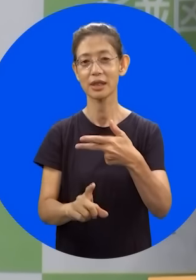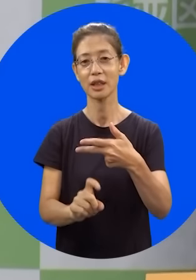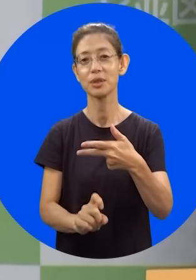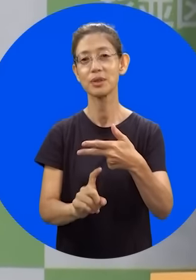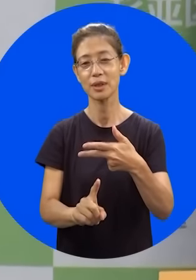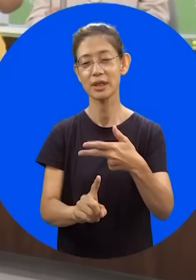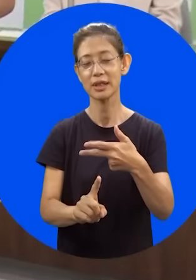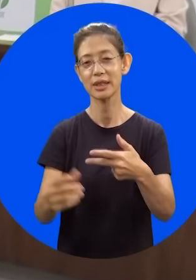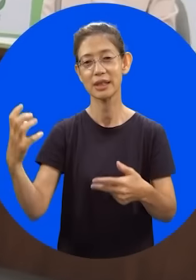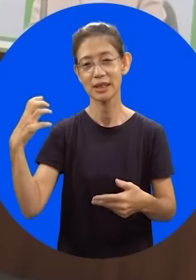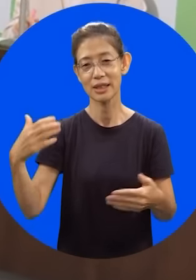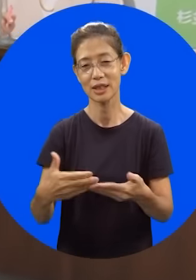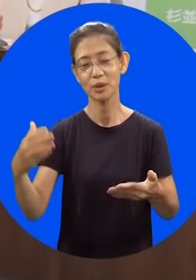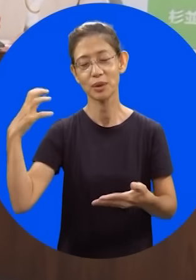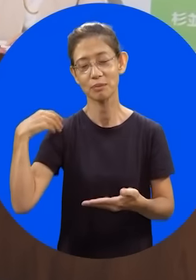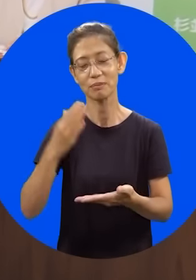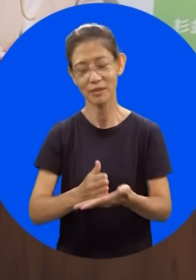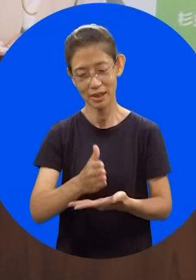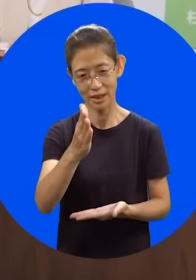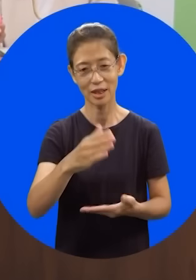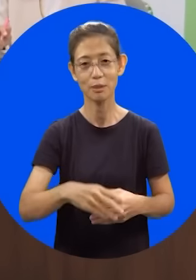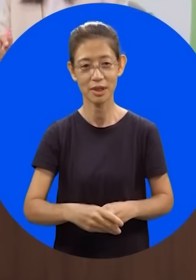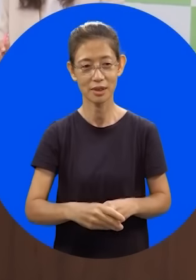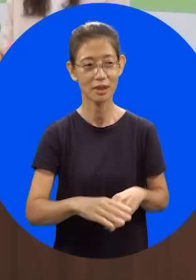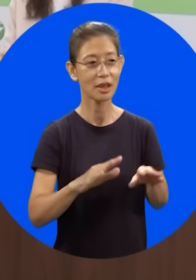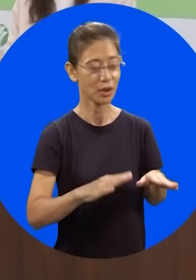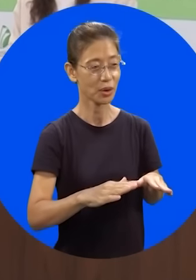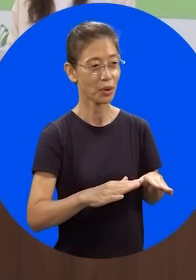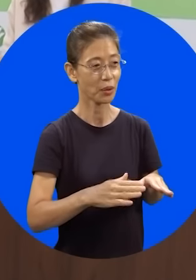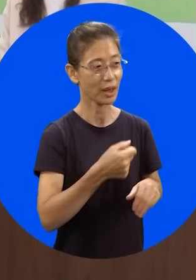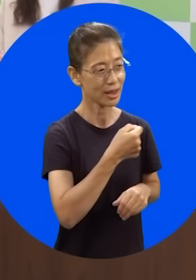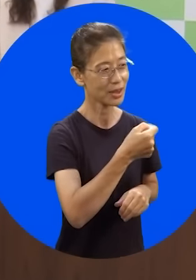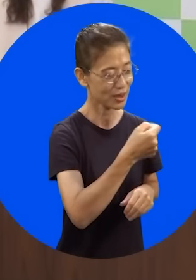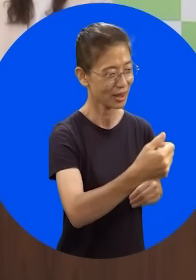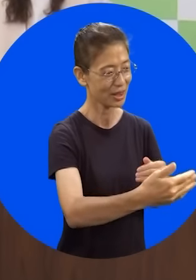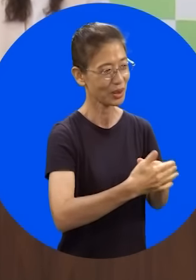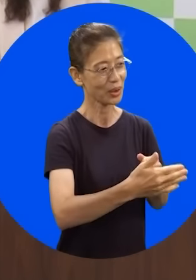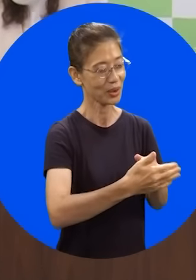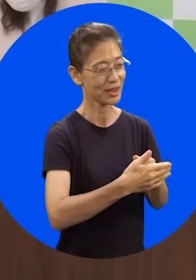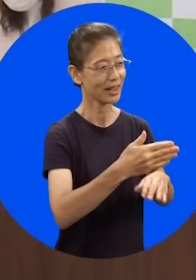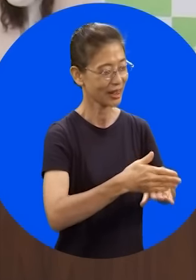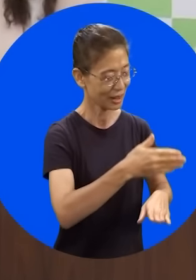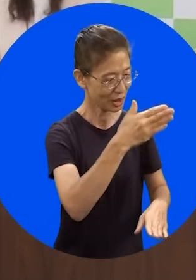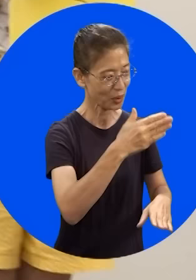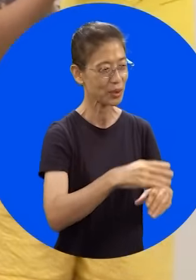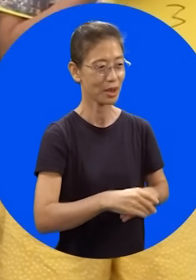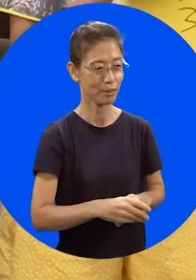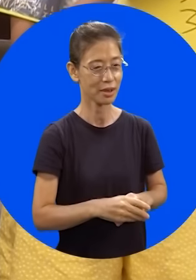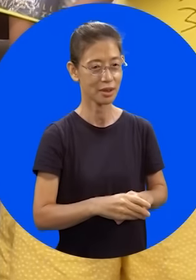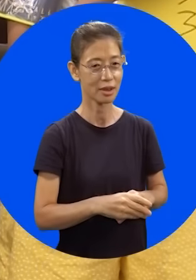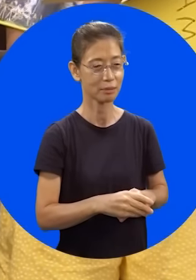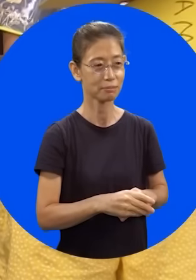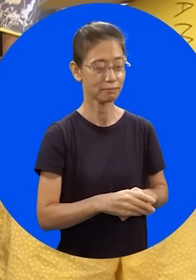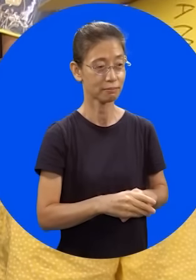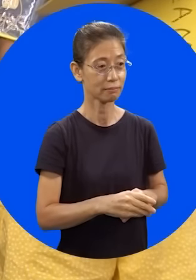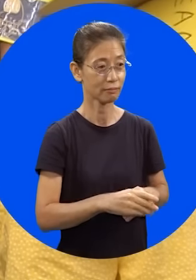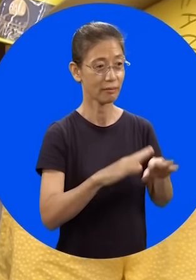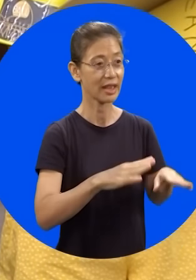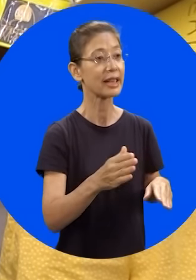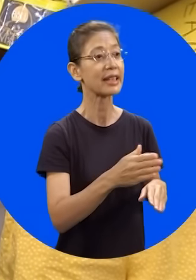。 今日は取材に協力していただいてありがとうございます。最近